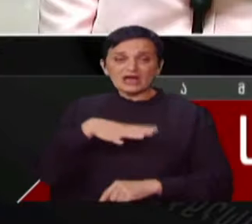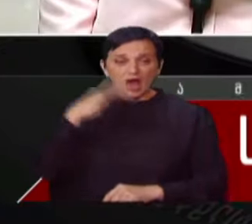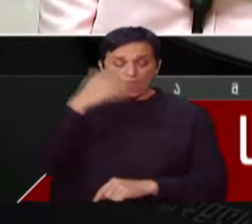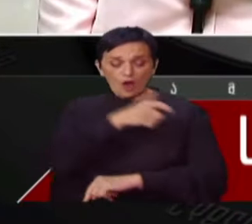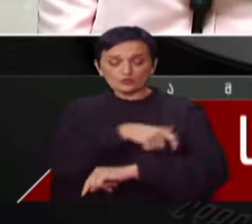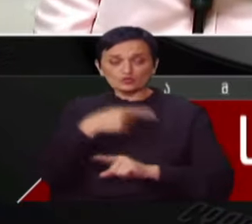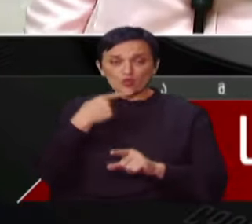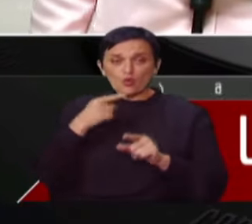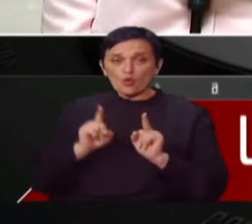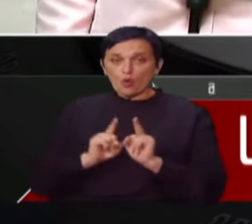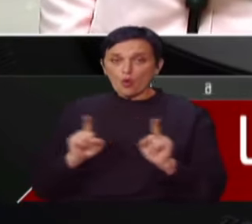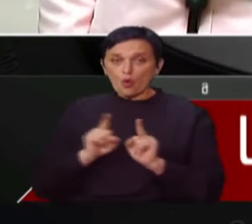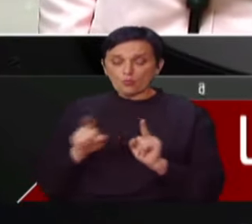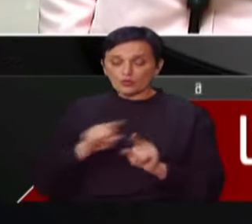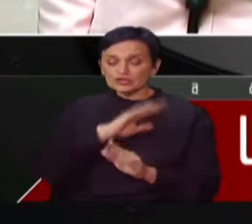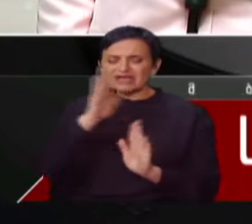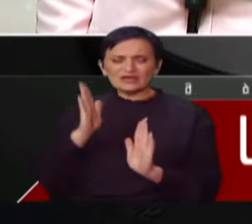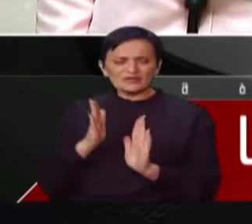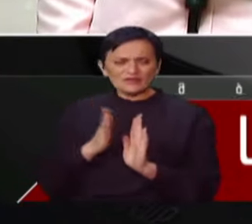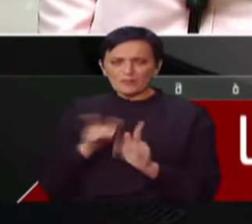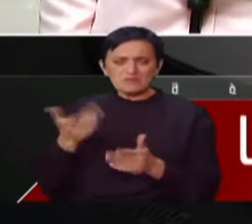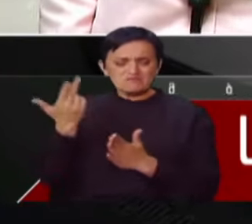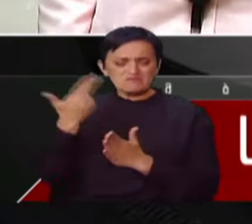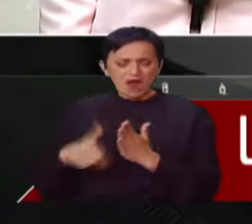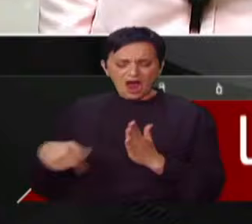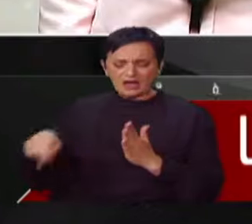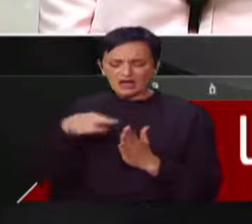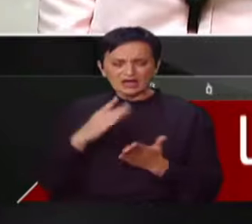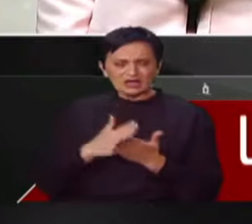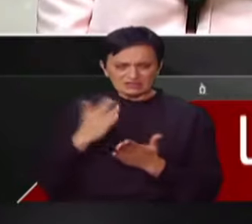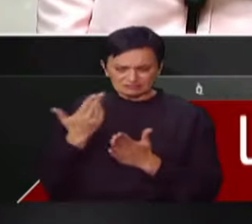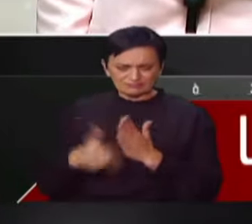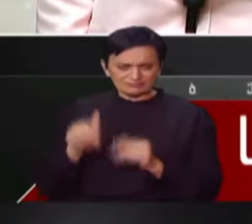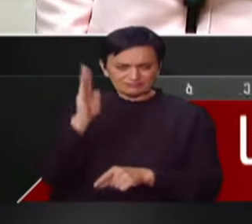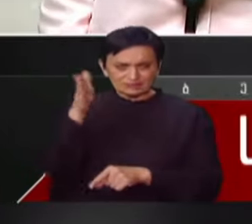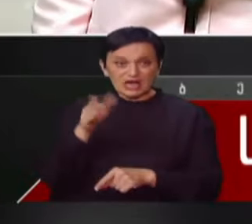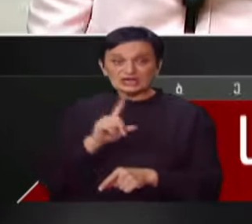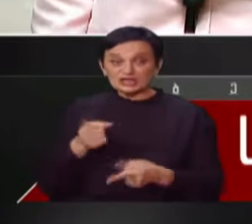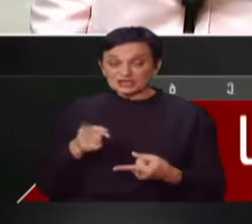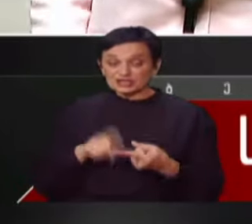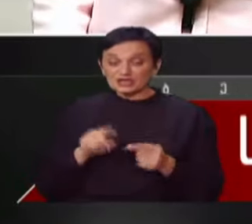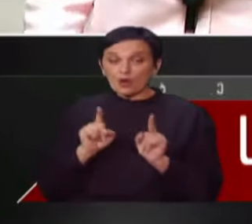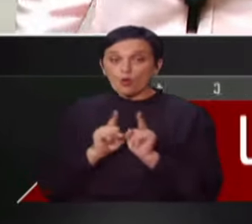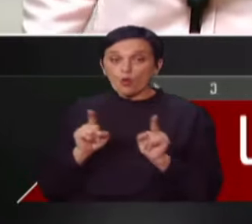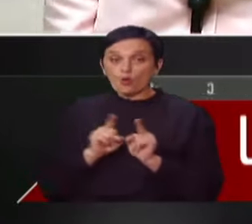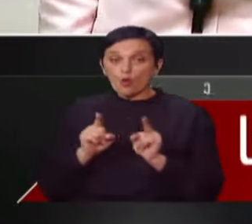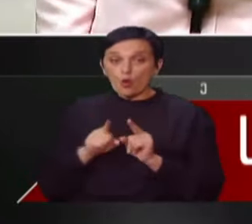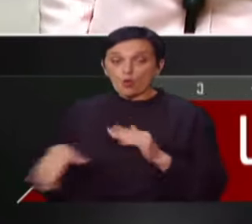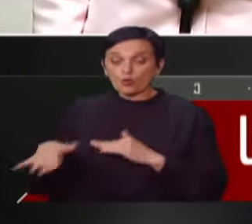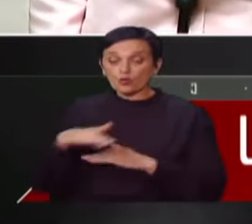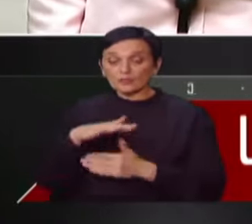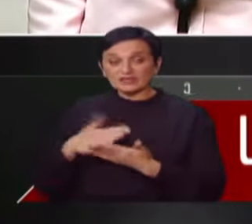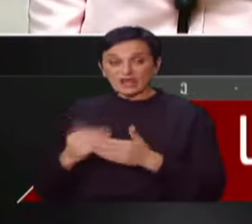რომ ოპოზიცია ყველა შემთხვევაში მარცხისთვის არის განწირული. რაც შეეხება ოპოზიციის